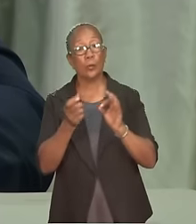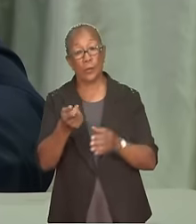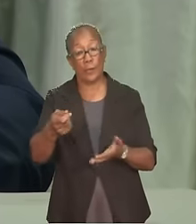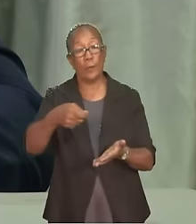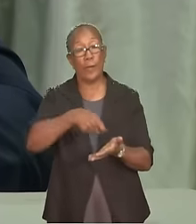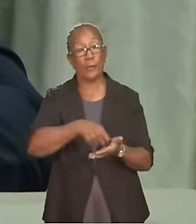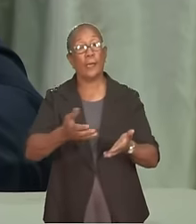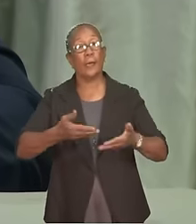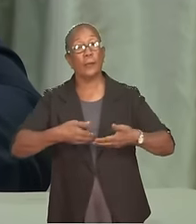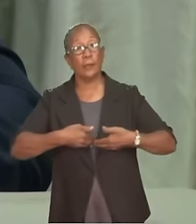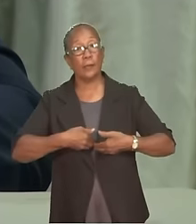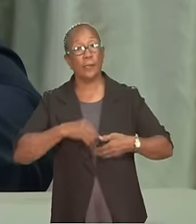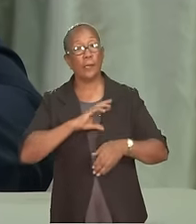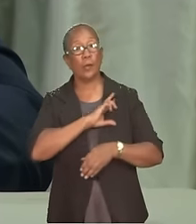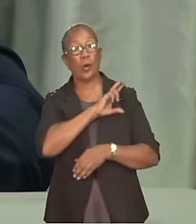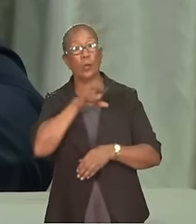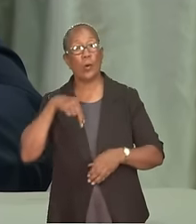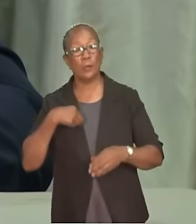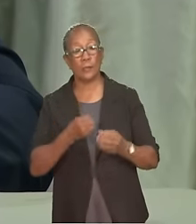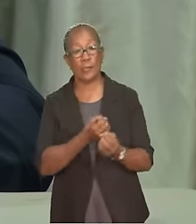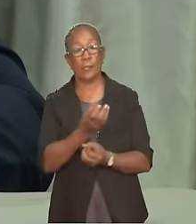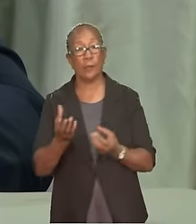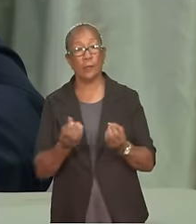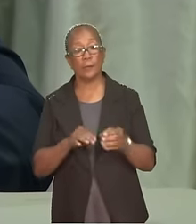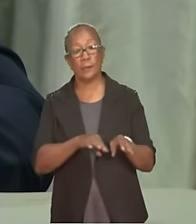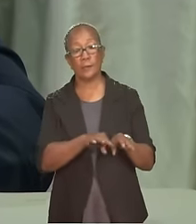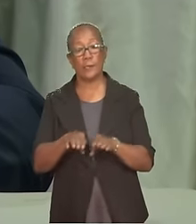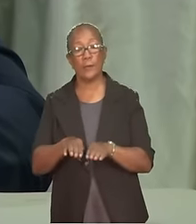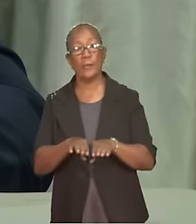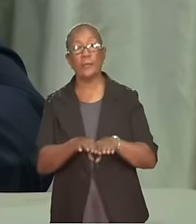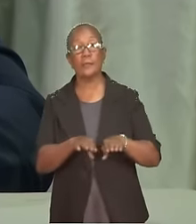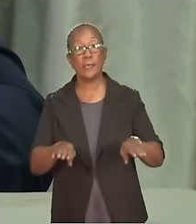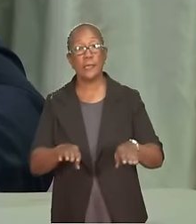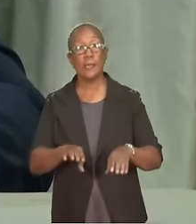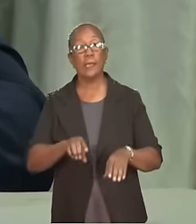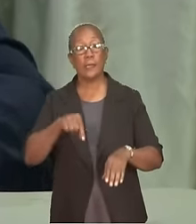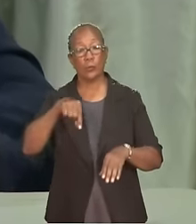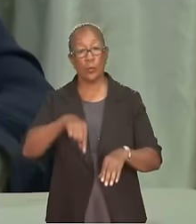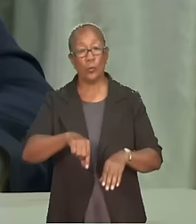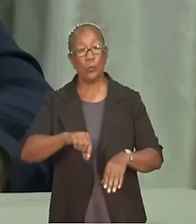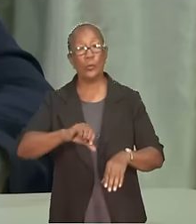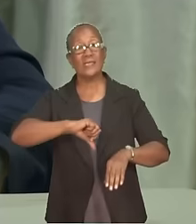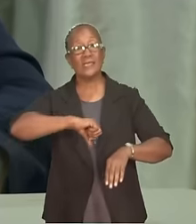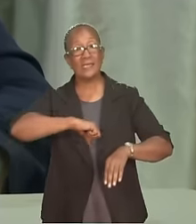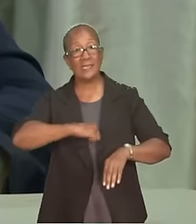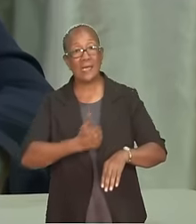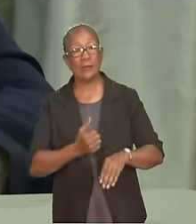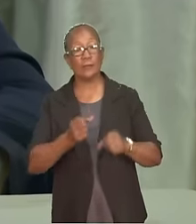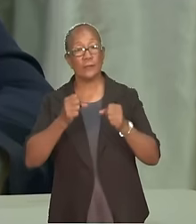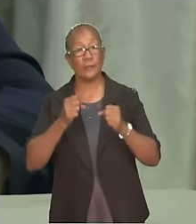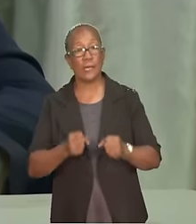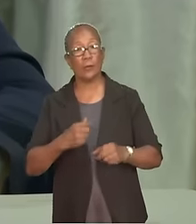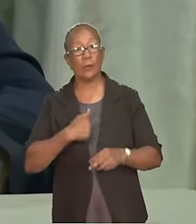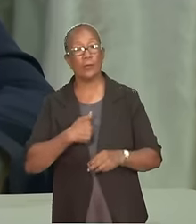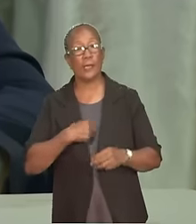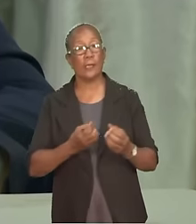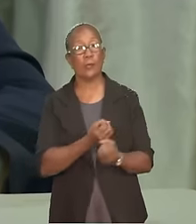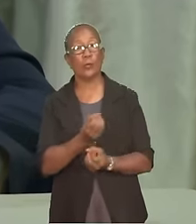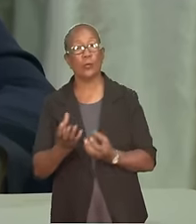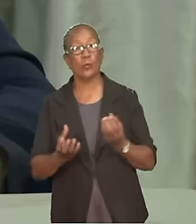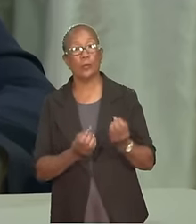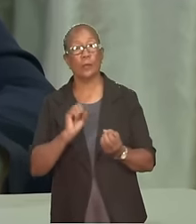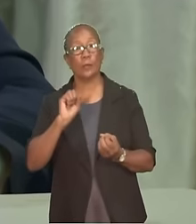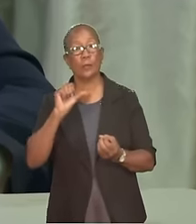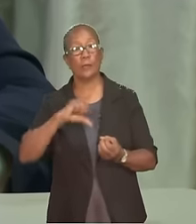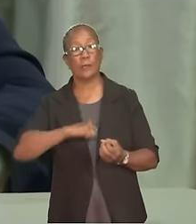hebben om onze economie te stabiliseren. En dat we nu wel in staat zijn zelfstandig onze economie draaiende te kunnen